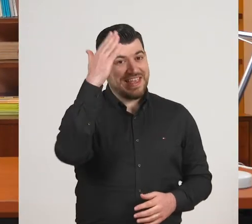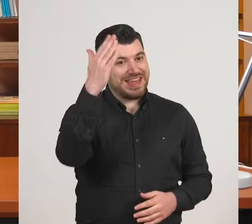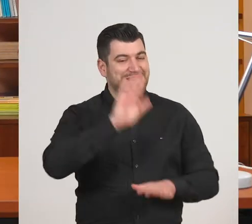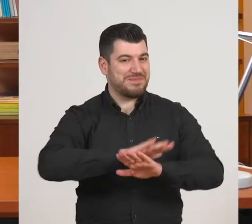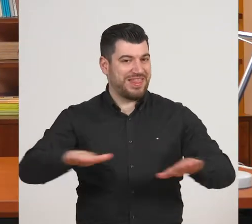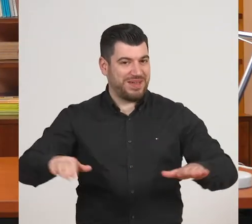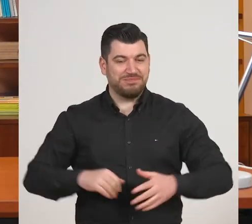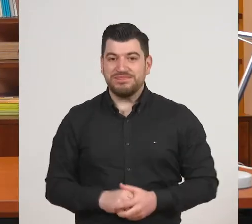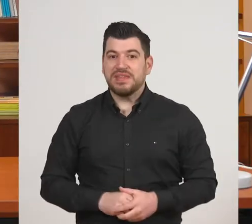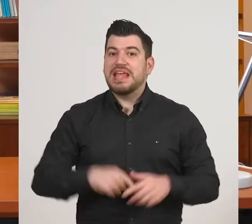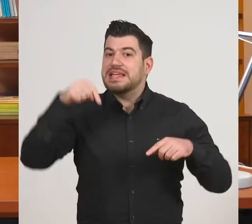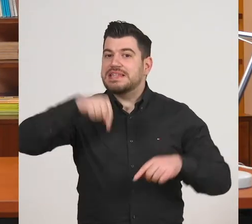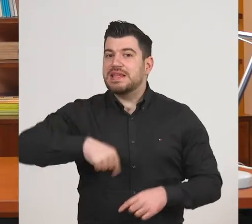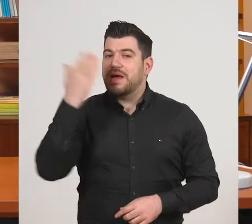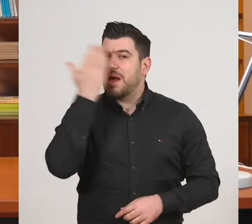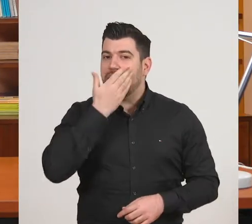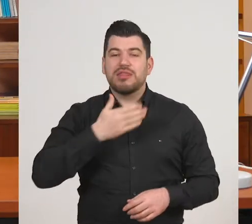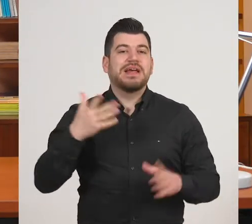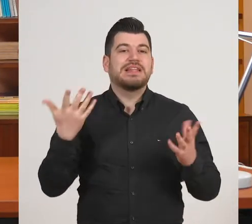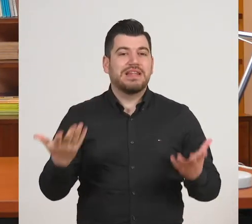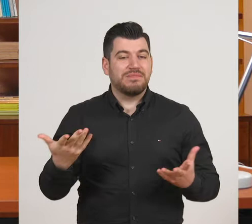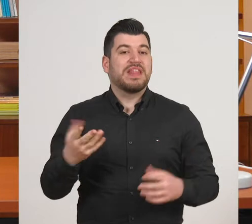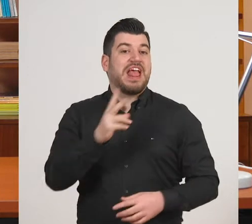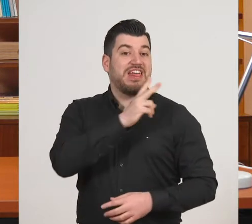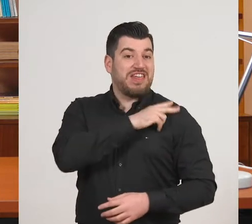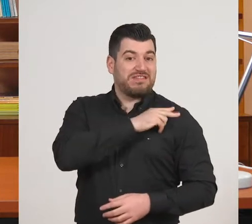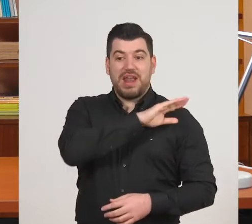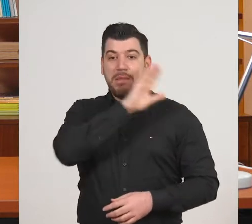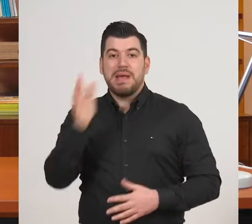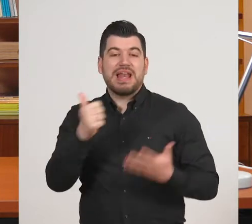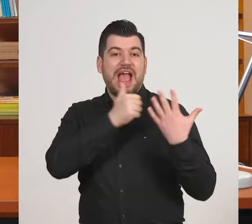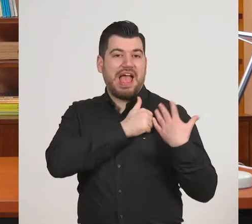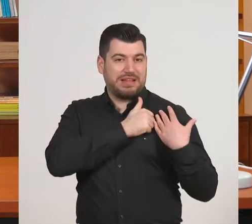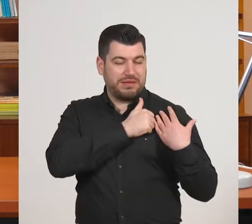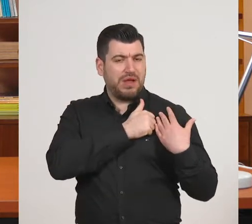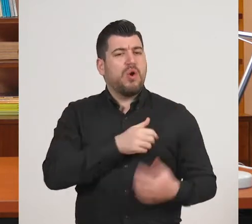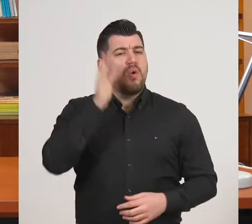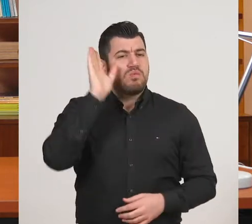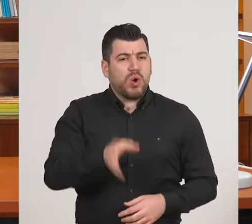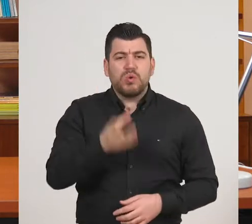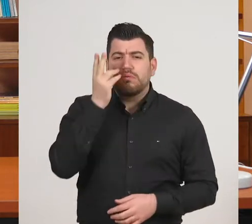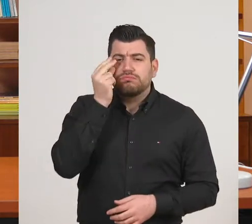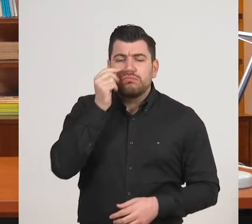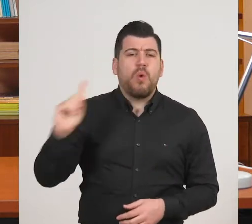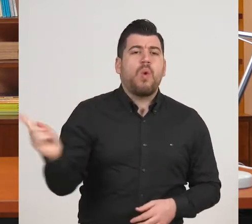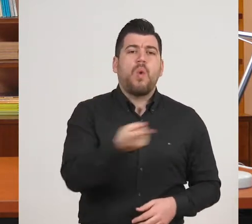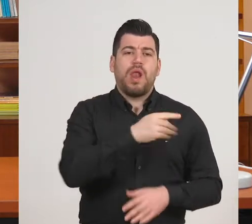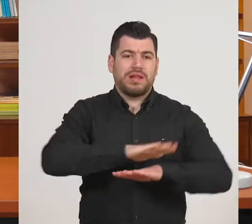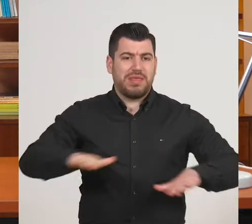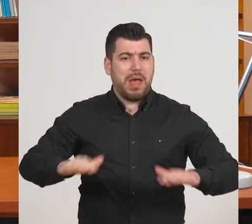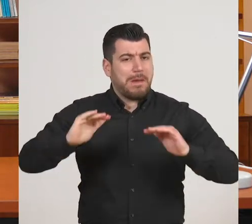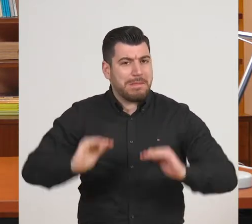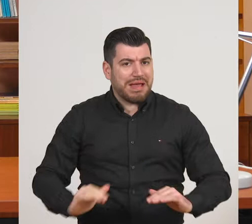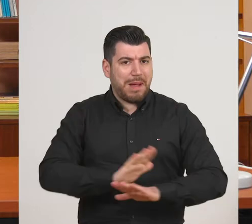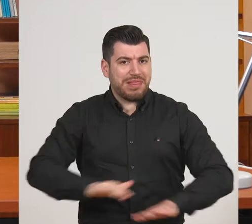Γεια σας παιδιά! Το σημερινό μάθημα είναι από Δευτέρα μέχρι 6η Δημοτικού. Μπορούν να το παρακολουθήσουν δηλαδή όλοι, και πιο